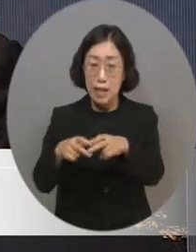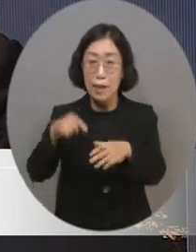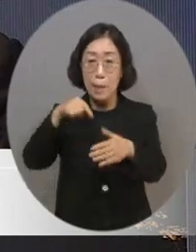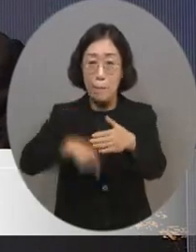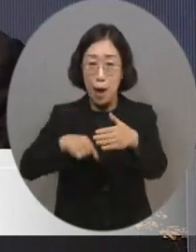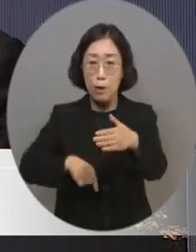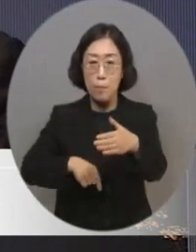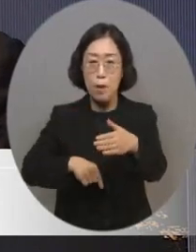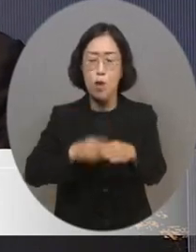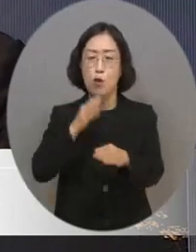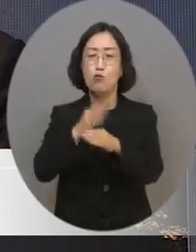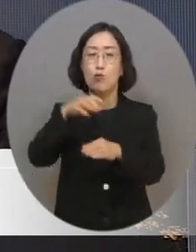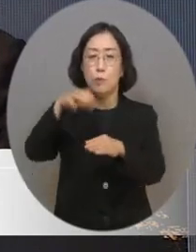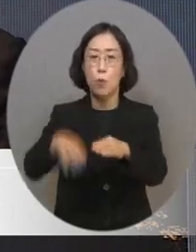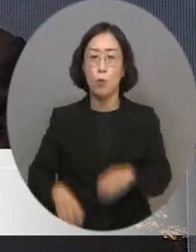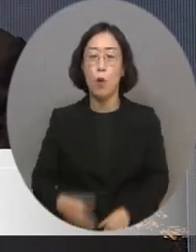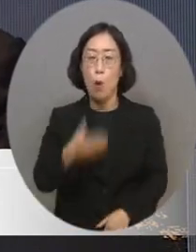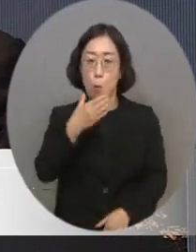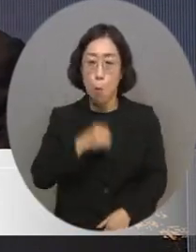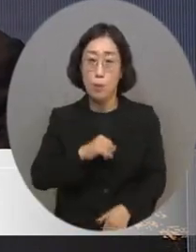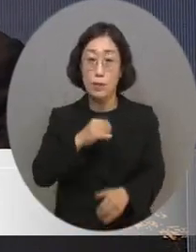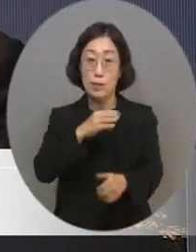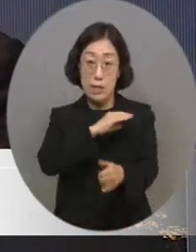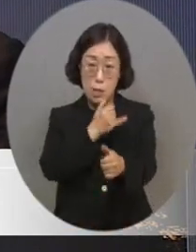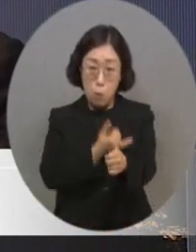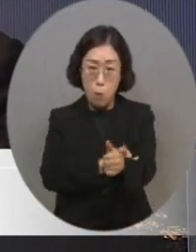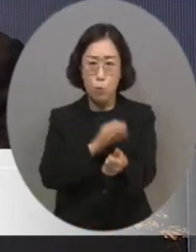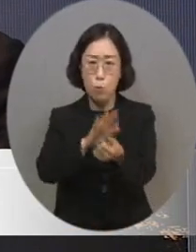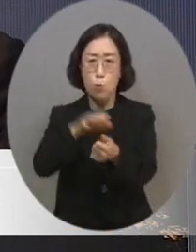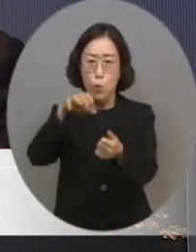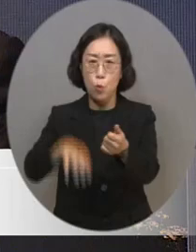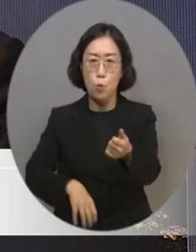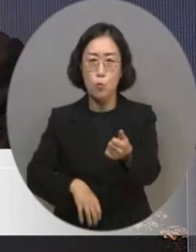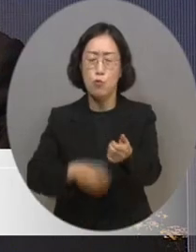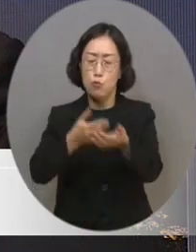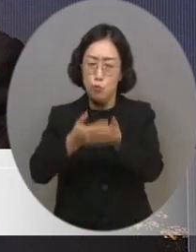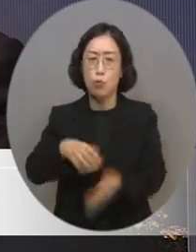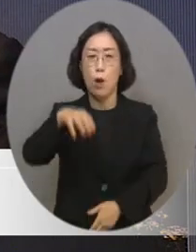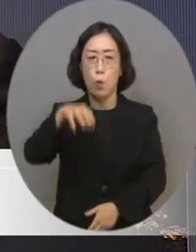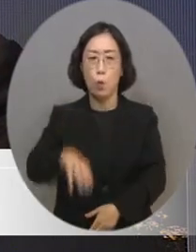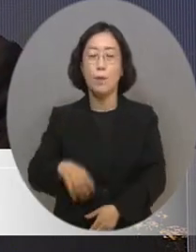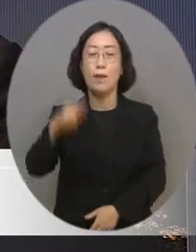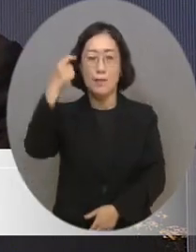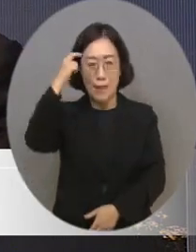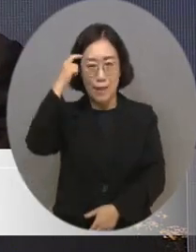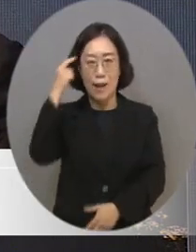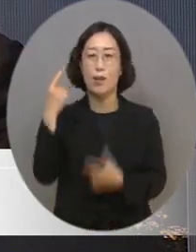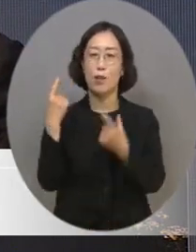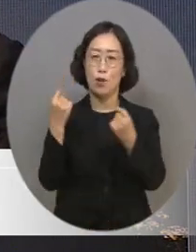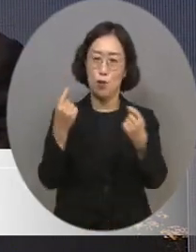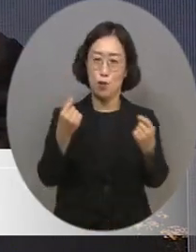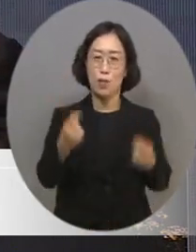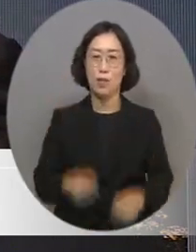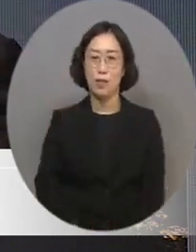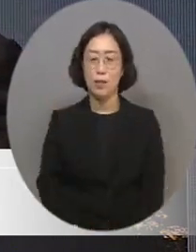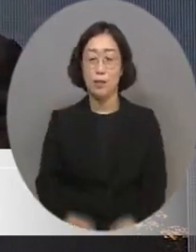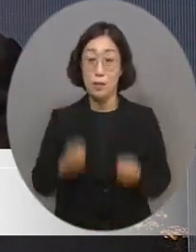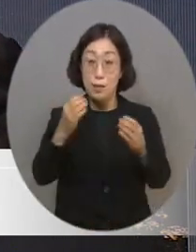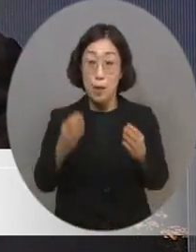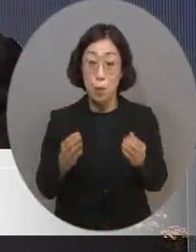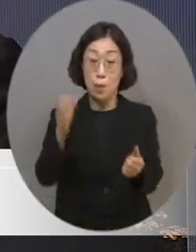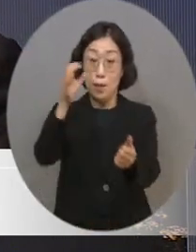고향이자 복지와 인권의 외람이라는 생각에는 변함이 없습니다. 새로운 회장과